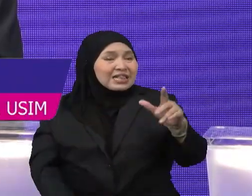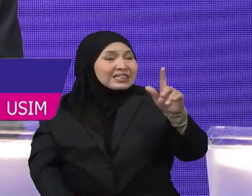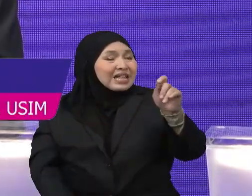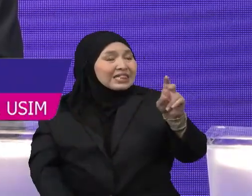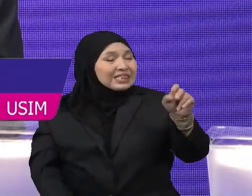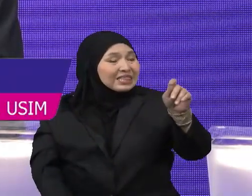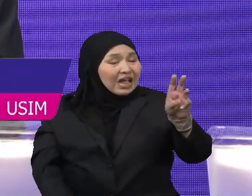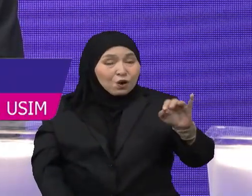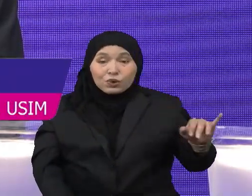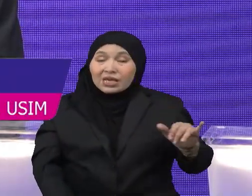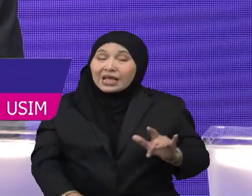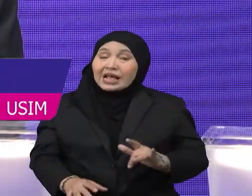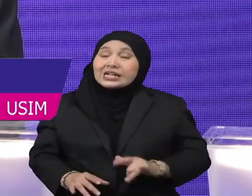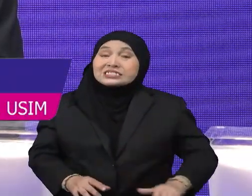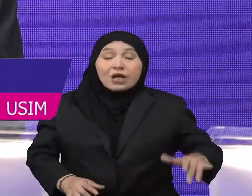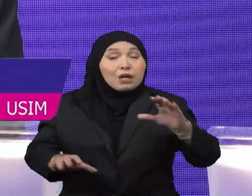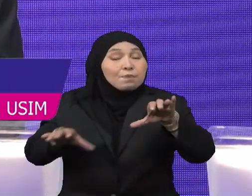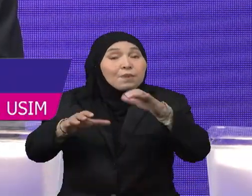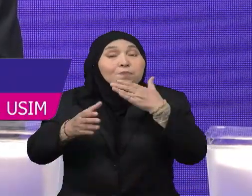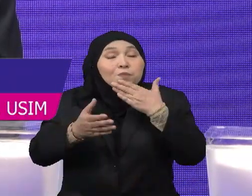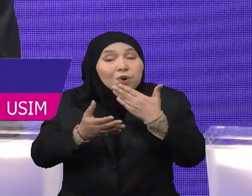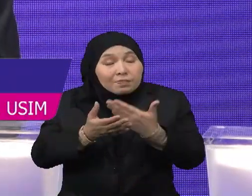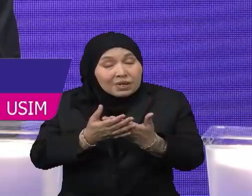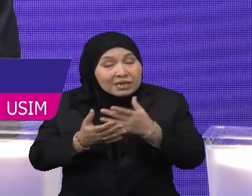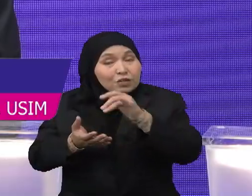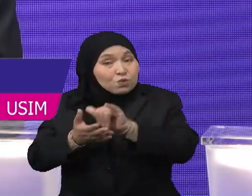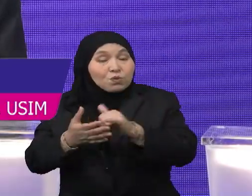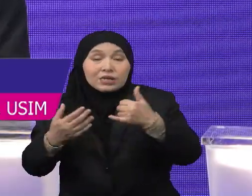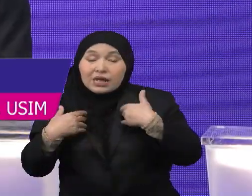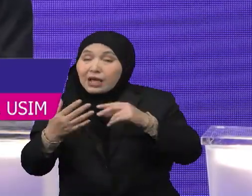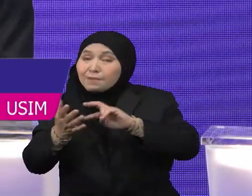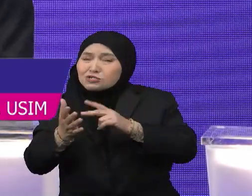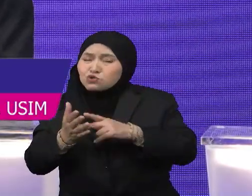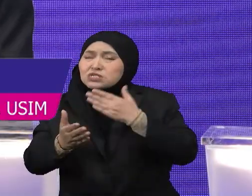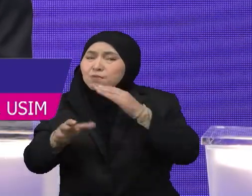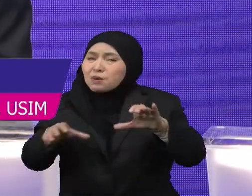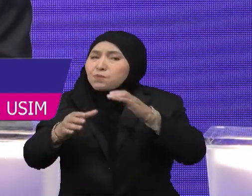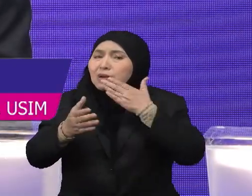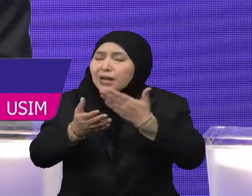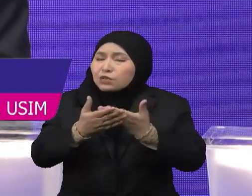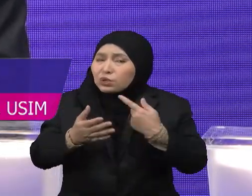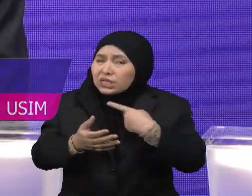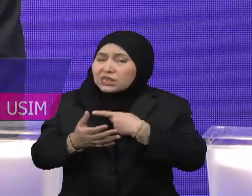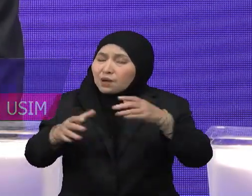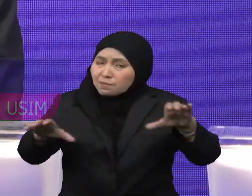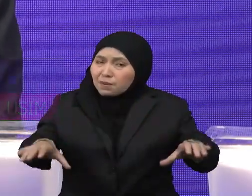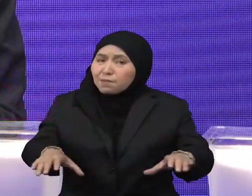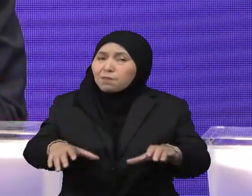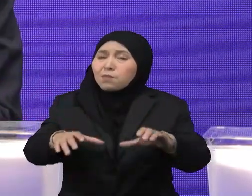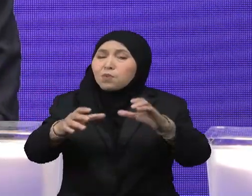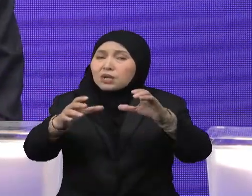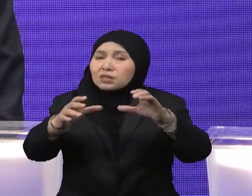menyebut Ihsan ini di dalam valil Makmur ini di dalam kita melaksanakan